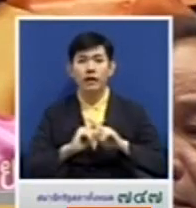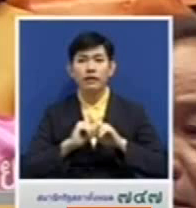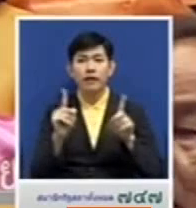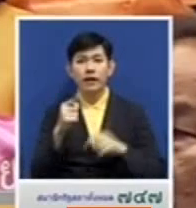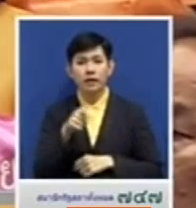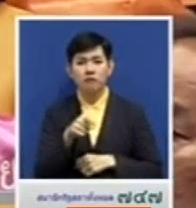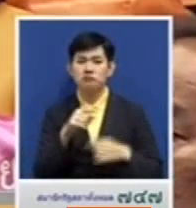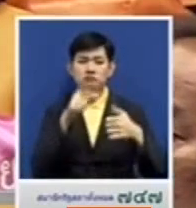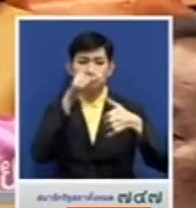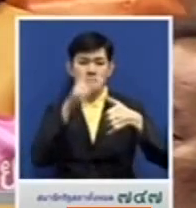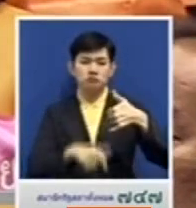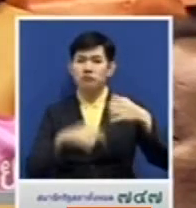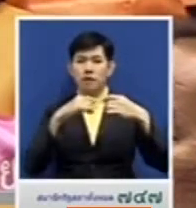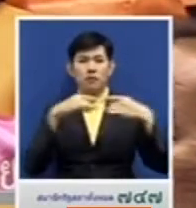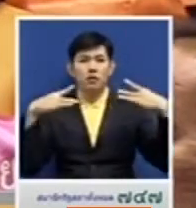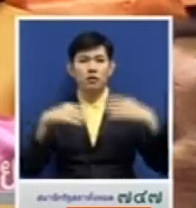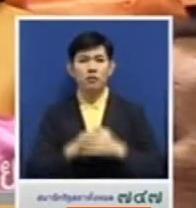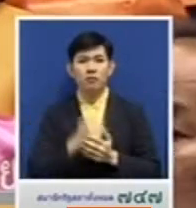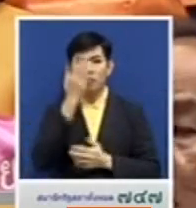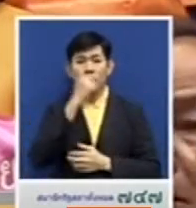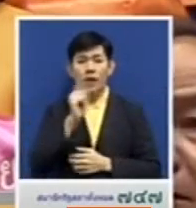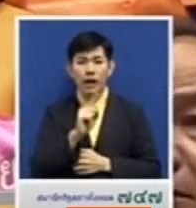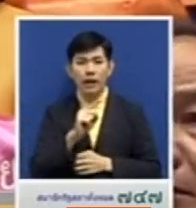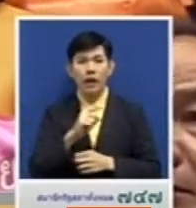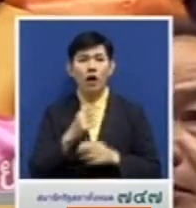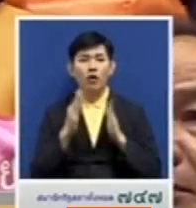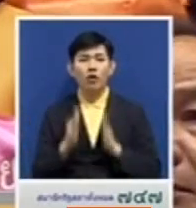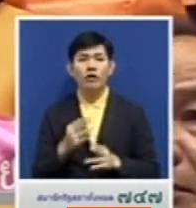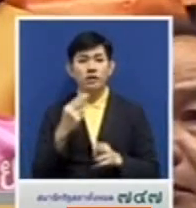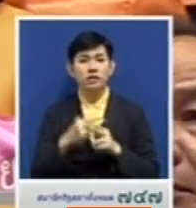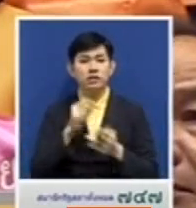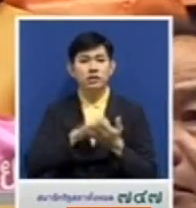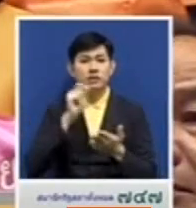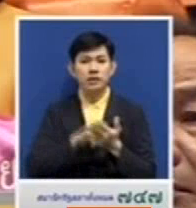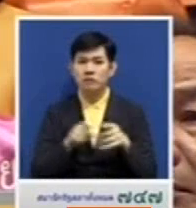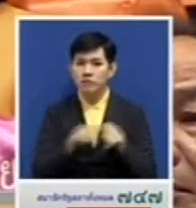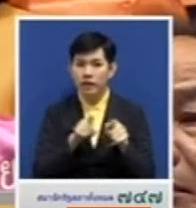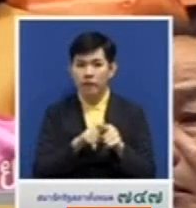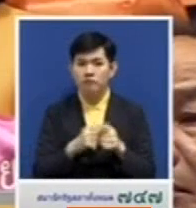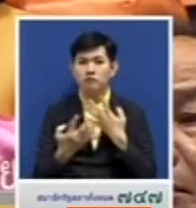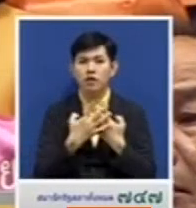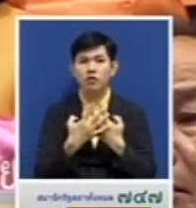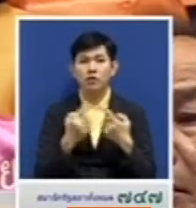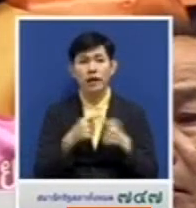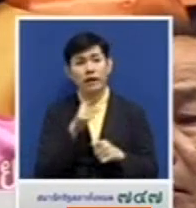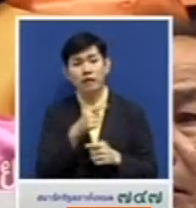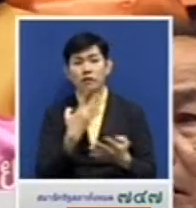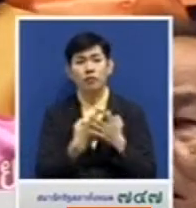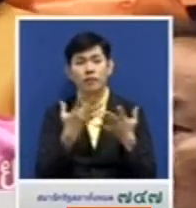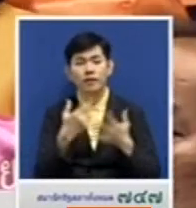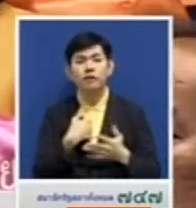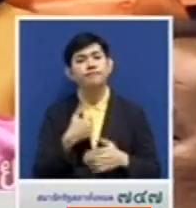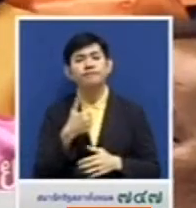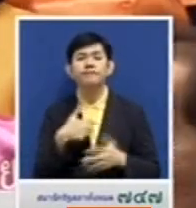านไม่เหมาะสมอย่างไรเพราะว่าคนที่เซ็นพร้อมกับท่านนั้นติดคุกหมดก็ไม่เป็นไรครับก็ดีด้วยแต่ว่